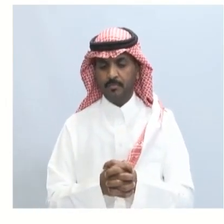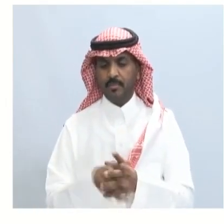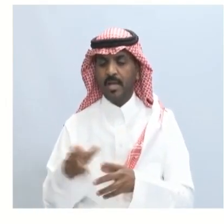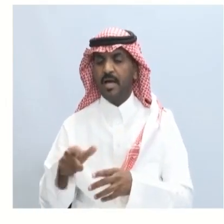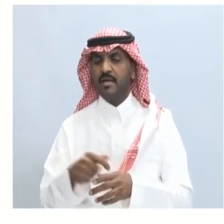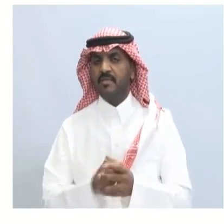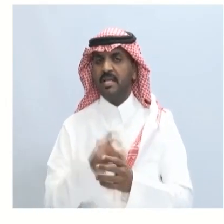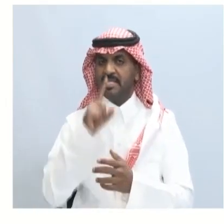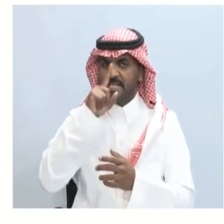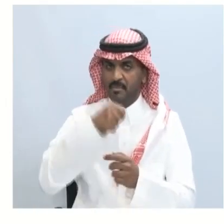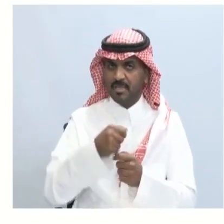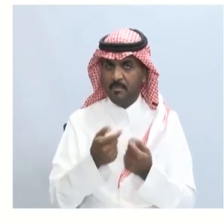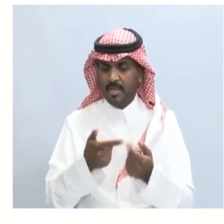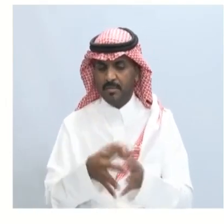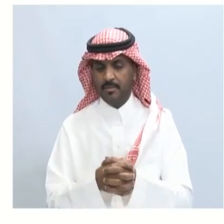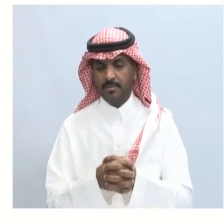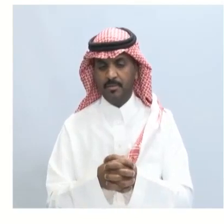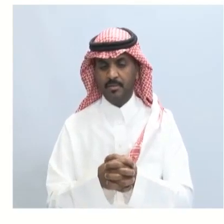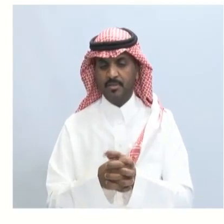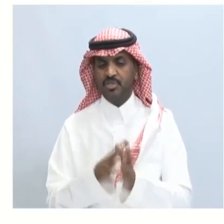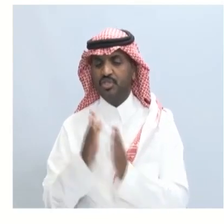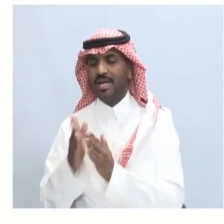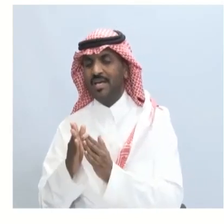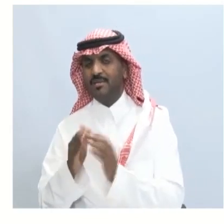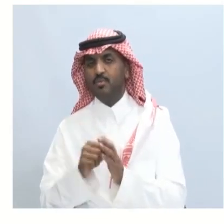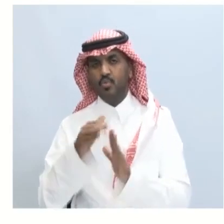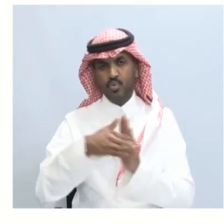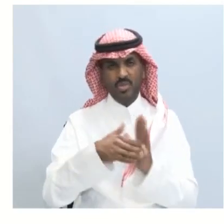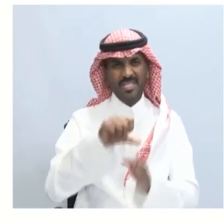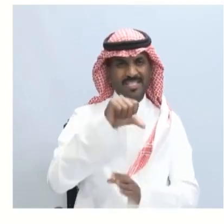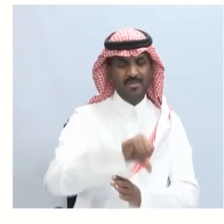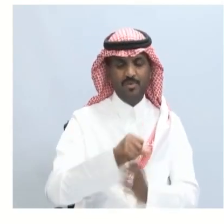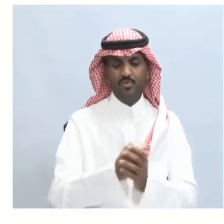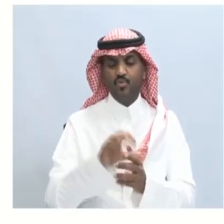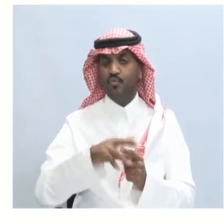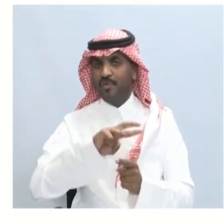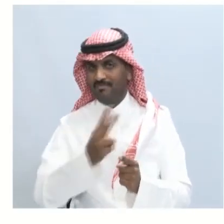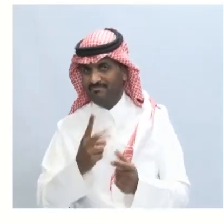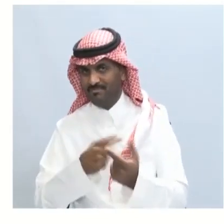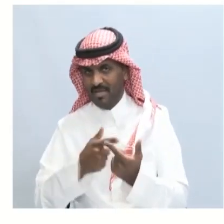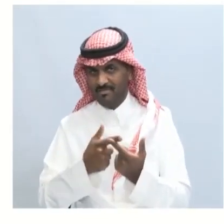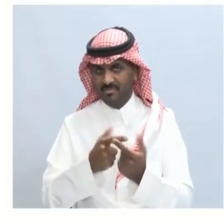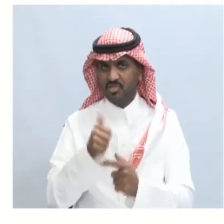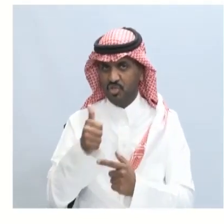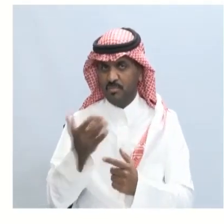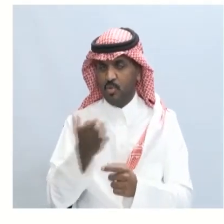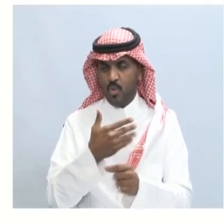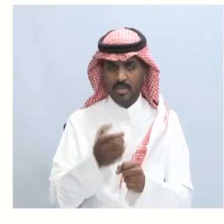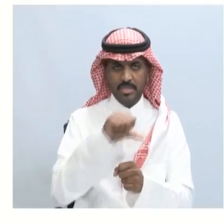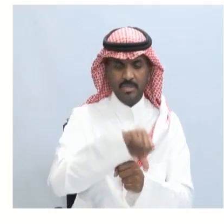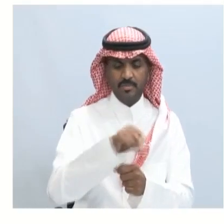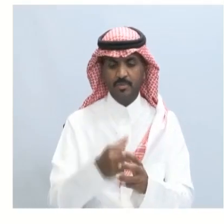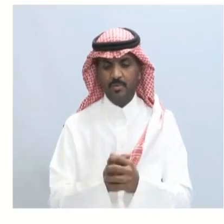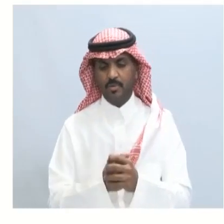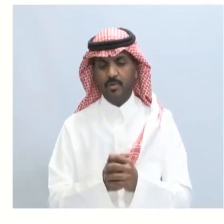الالتزامات تكون في جانب العنصر السلبي فاذا يفرق بين العنصر الايجابي والعنصر السلبي ان العنصر